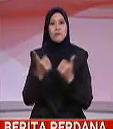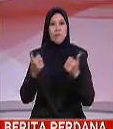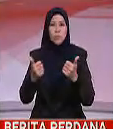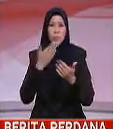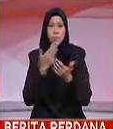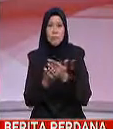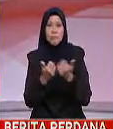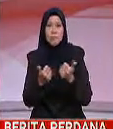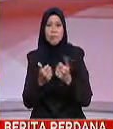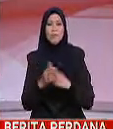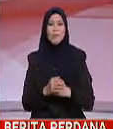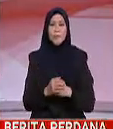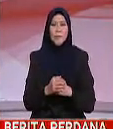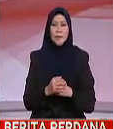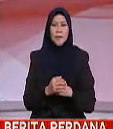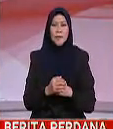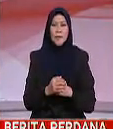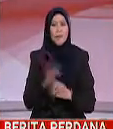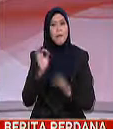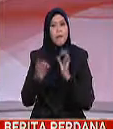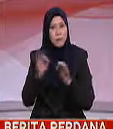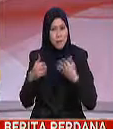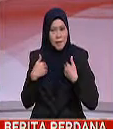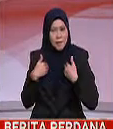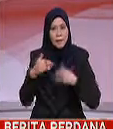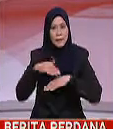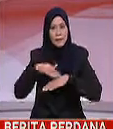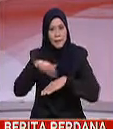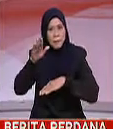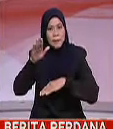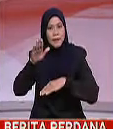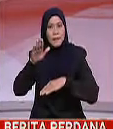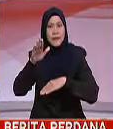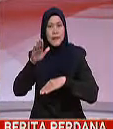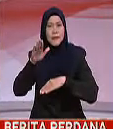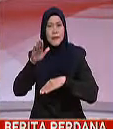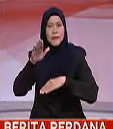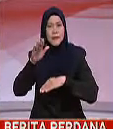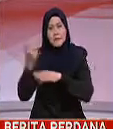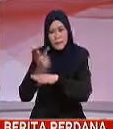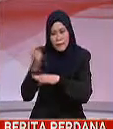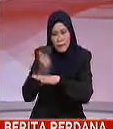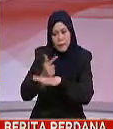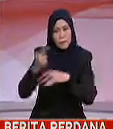berpotensi. Diharapkan kalau ada lebih pendedahan